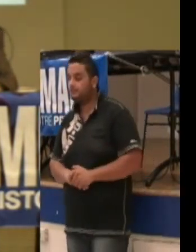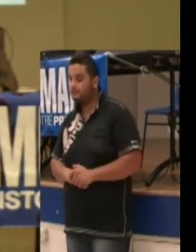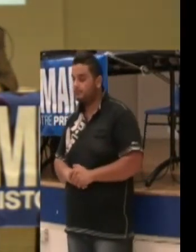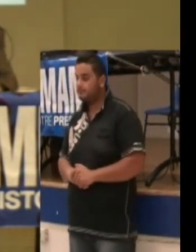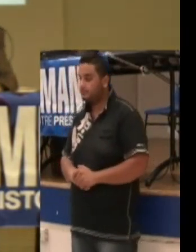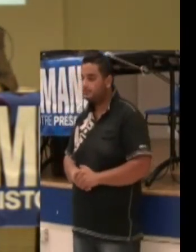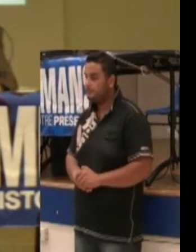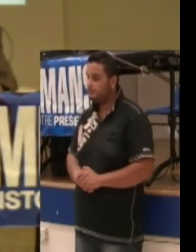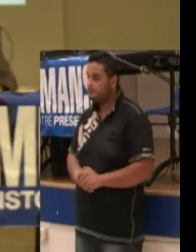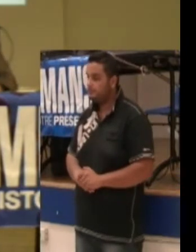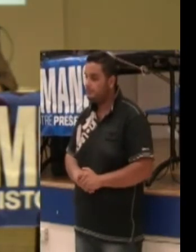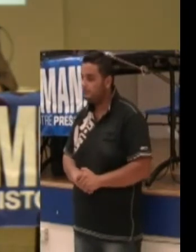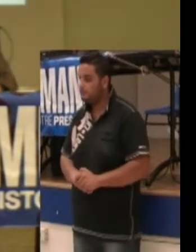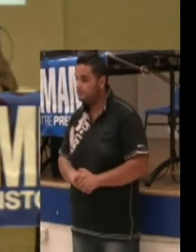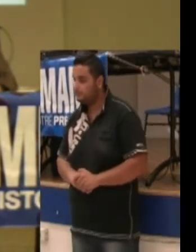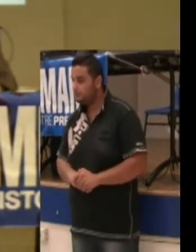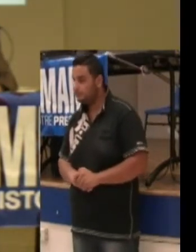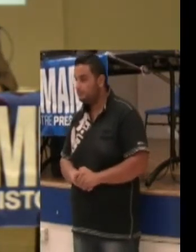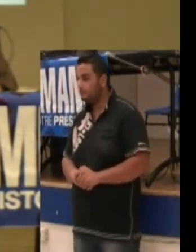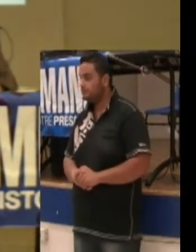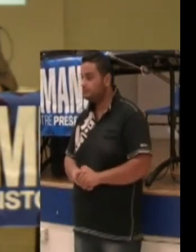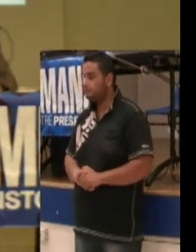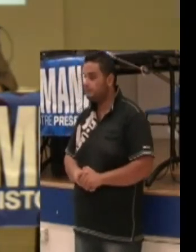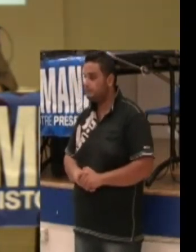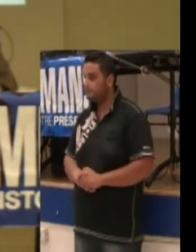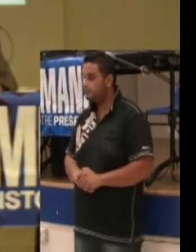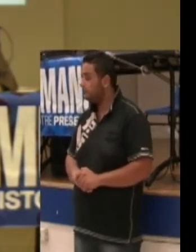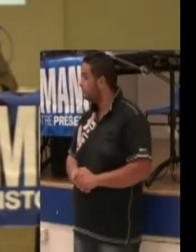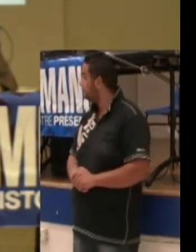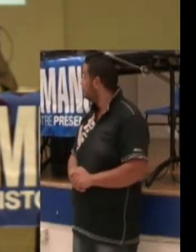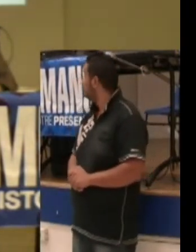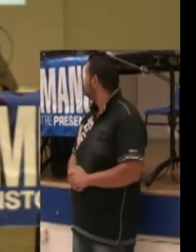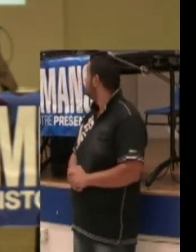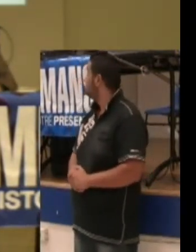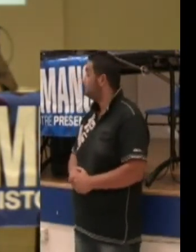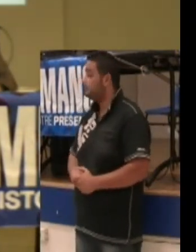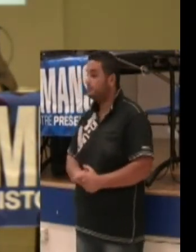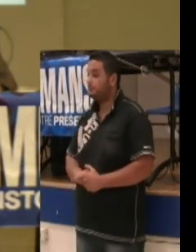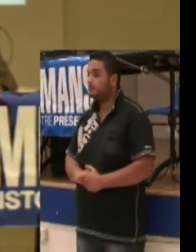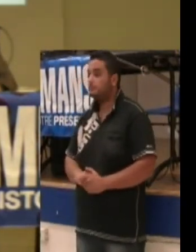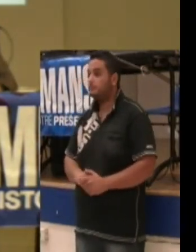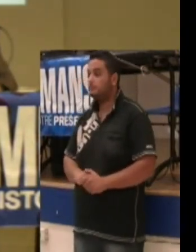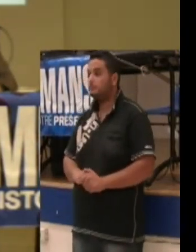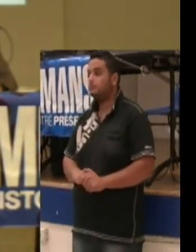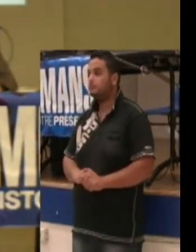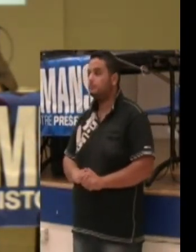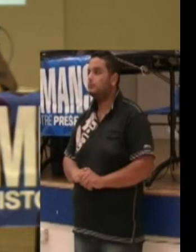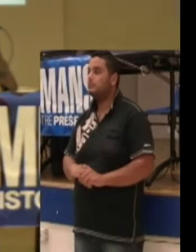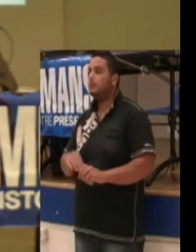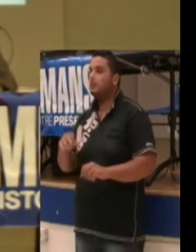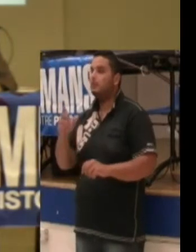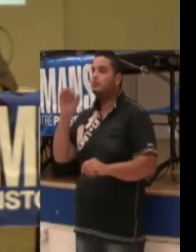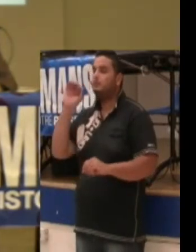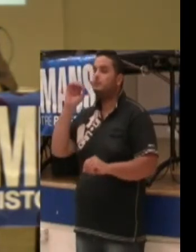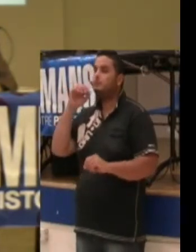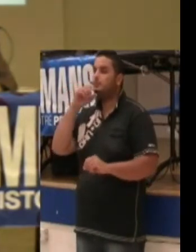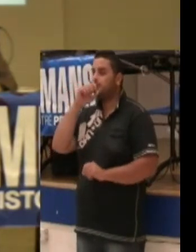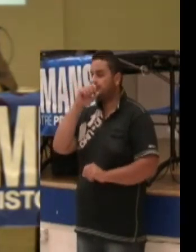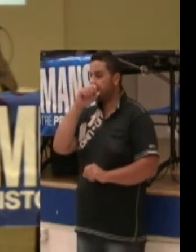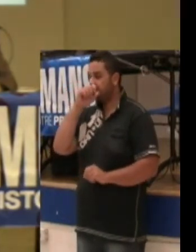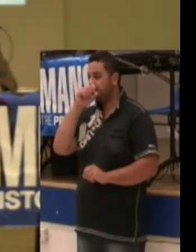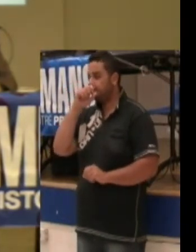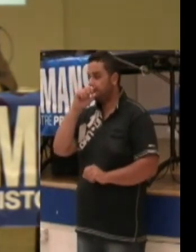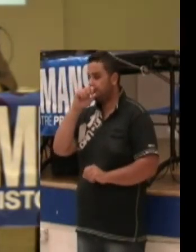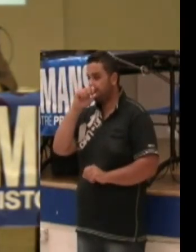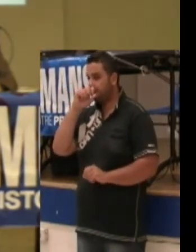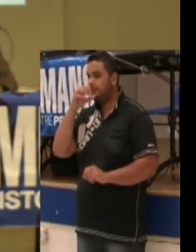dise, est-ce que voulez-vous que je vous indique l'œuvre par laquelle Dieu efface les péchés et élève les degrés?